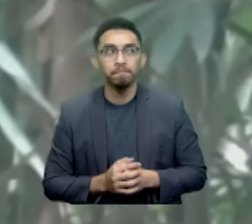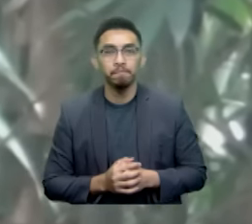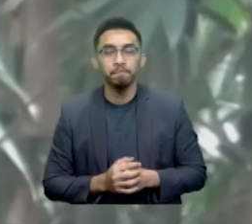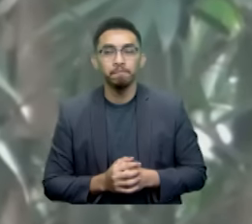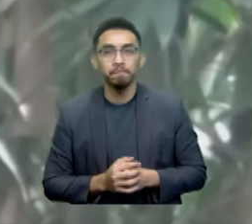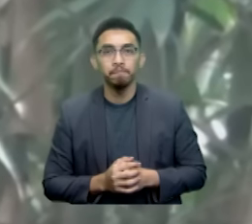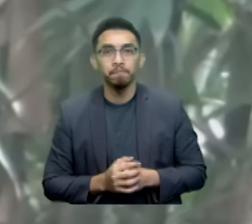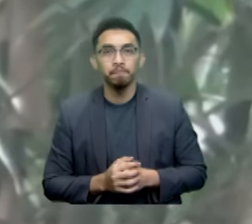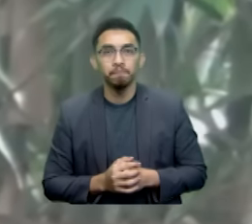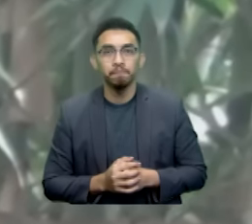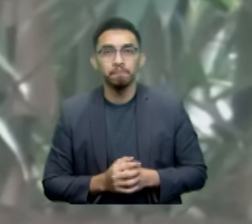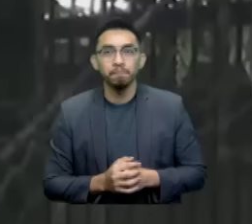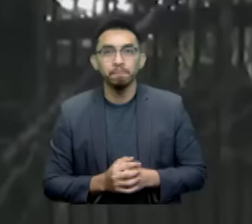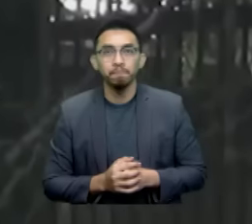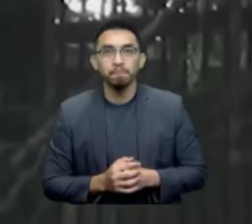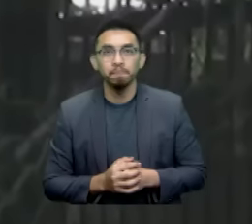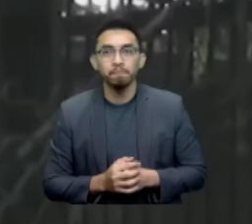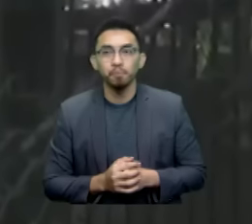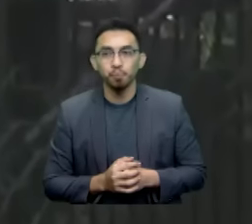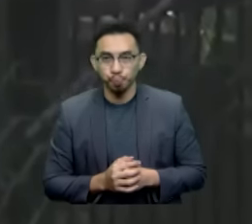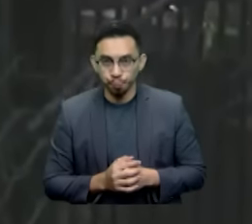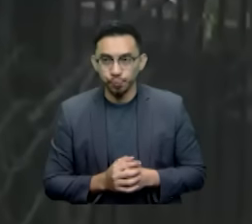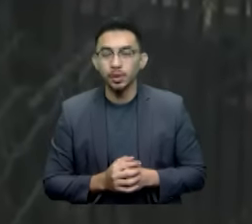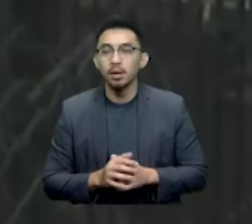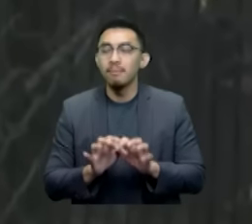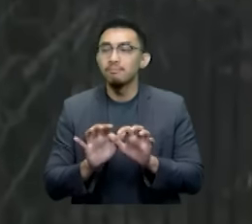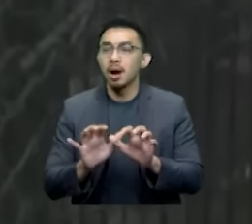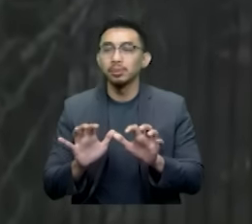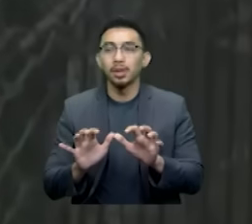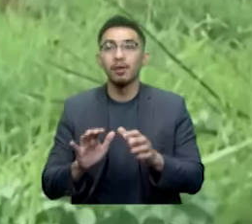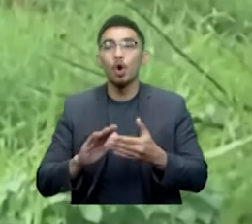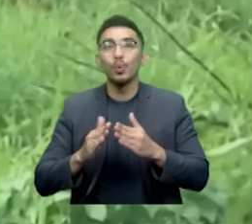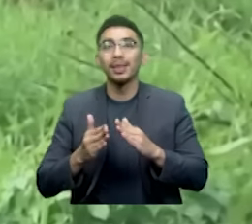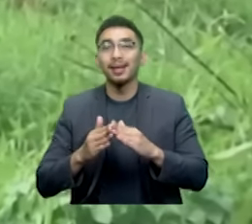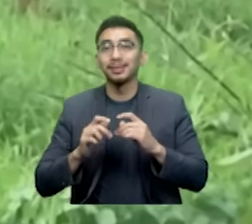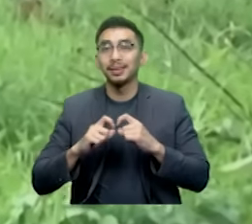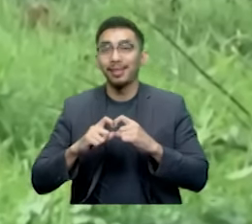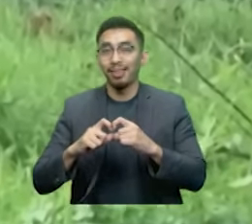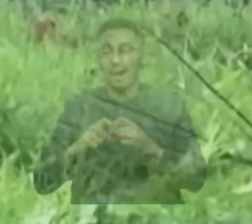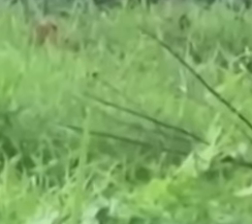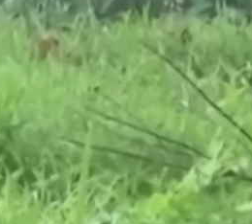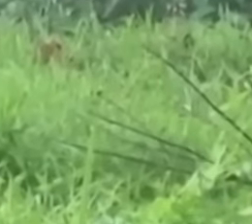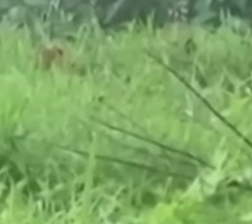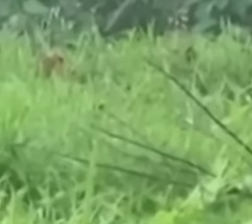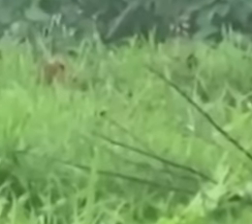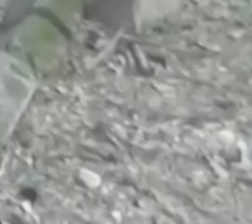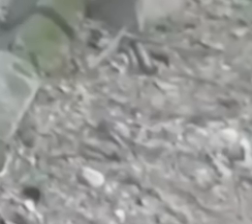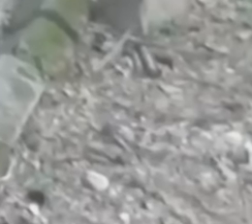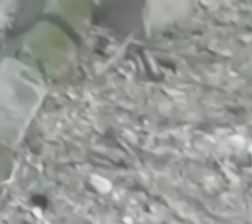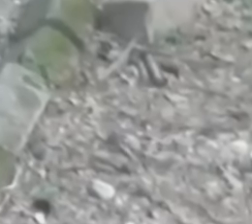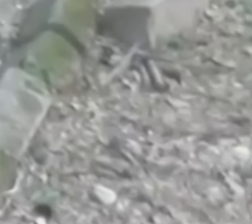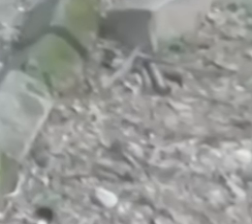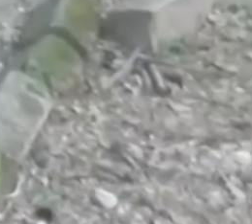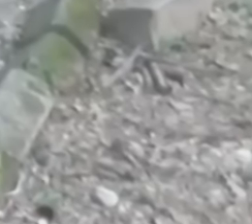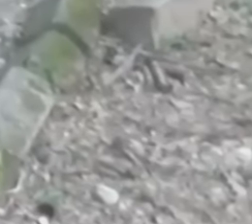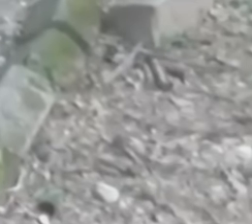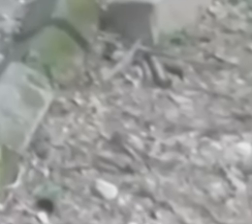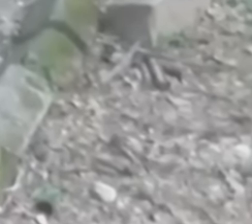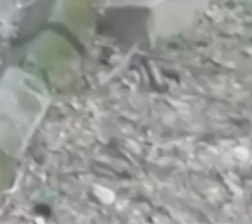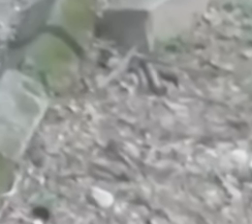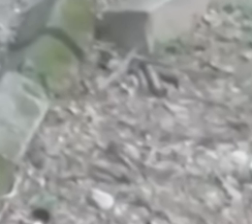Setelah mendapat respon dari sejumlah kalangan maupun pencinta satwa terkait kondisi Medan Zoo yang makin parah, Wali Kota Medan akhirnya mengambil